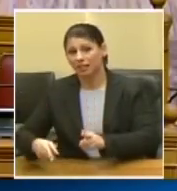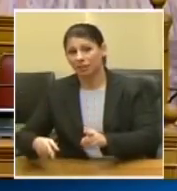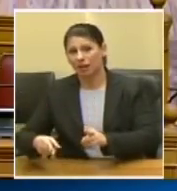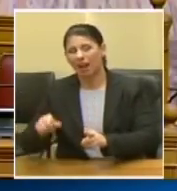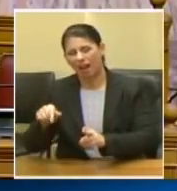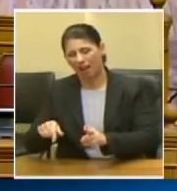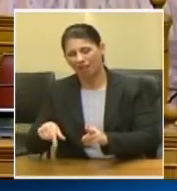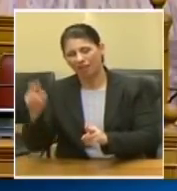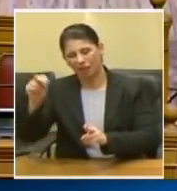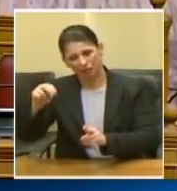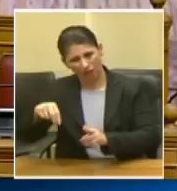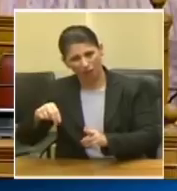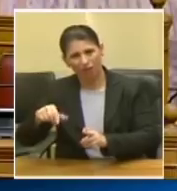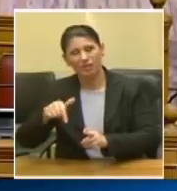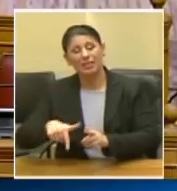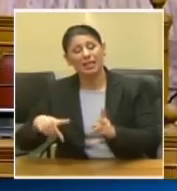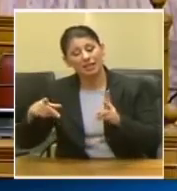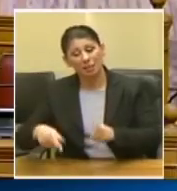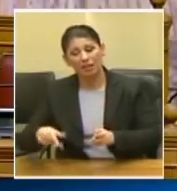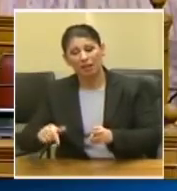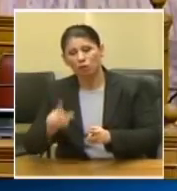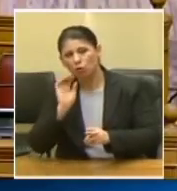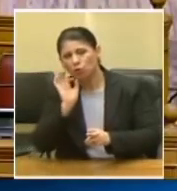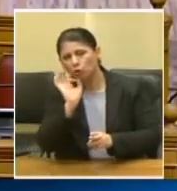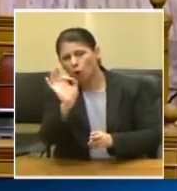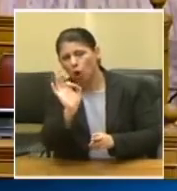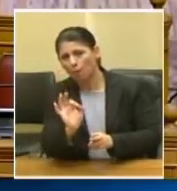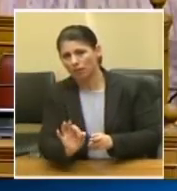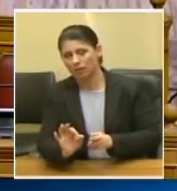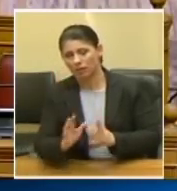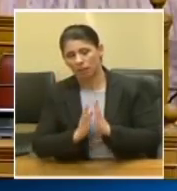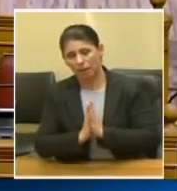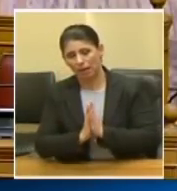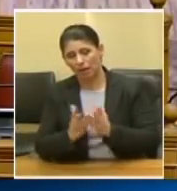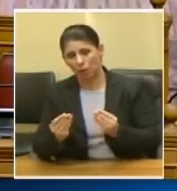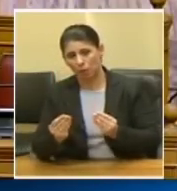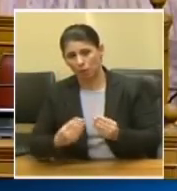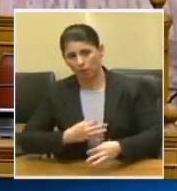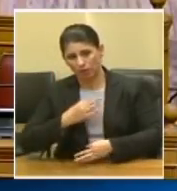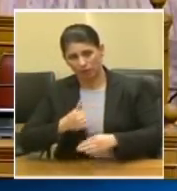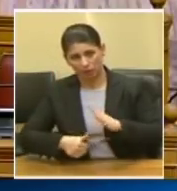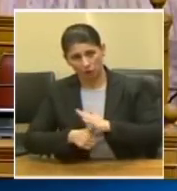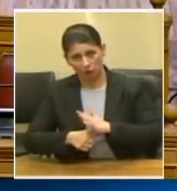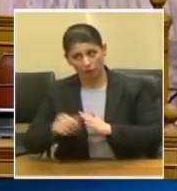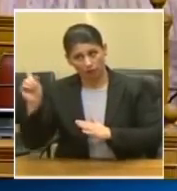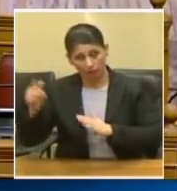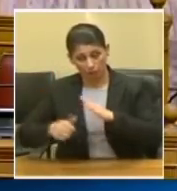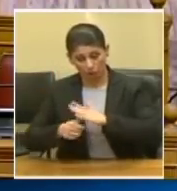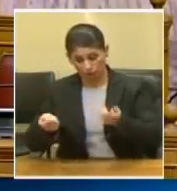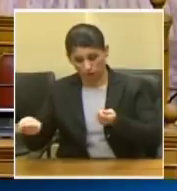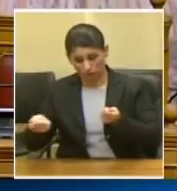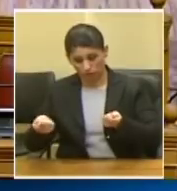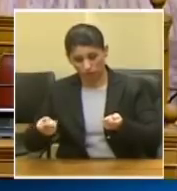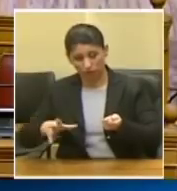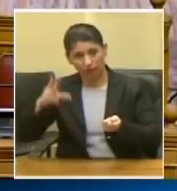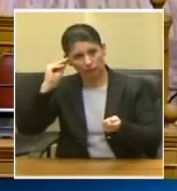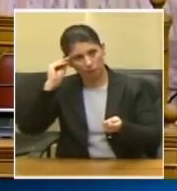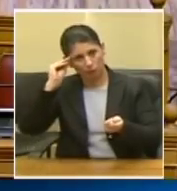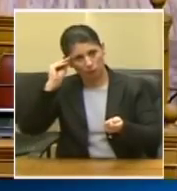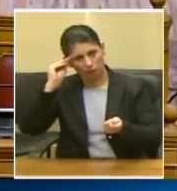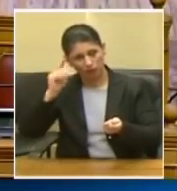η στοχοποίηση και παρακαλώ πάρα πολύ, κύριε Πρόεδρε, το Προεδρείο σας να τα λαμβάνει αυτά υπόψη ώστε να προστατεύσει το θεσμό του βουλευτή